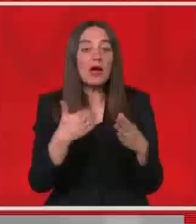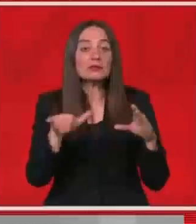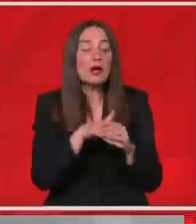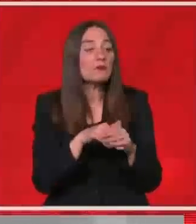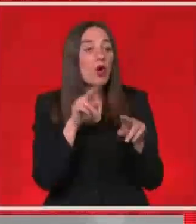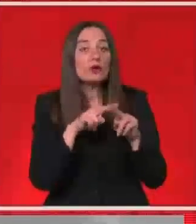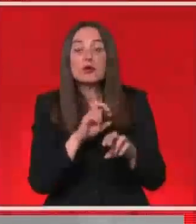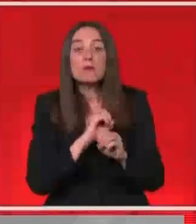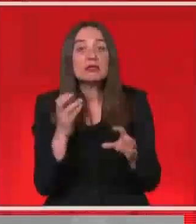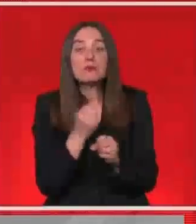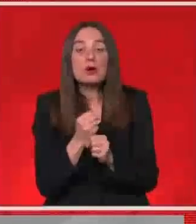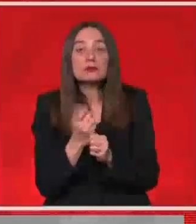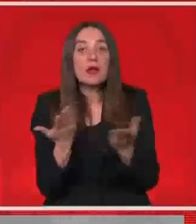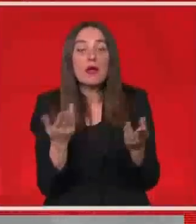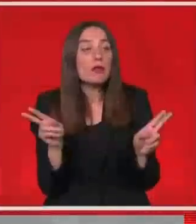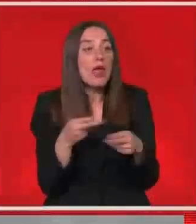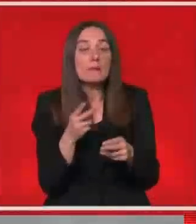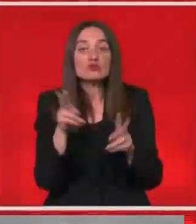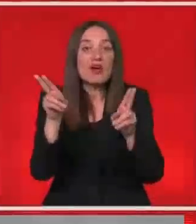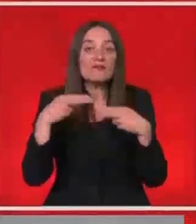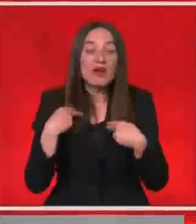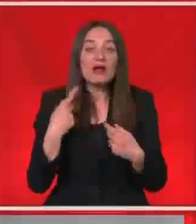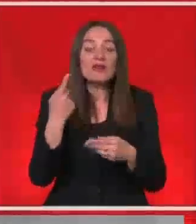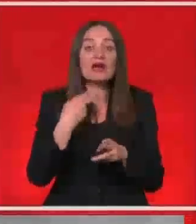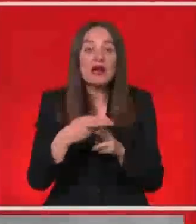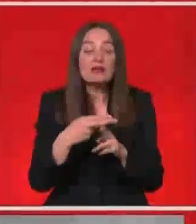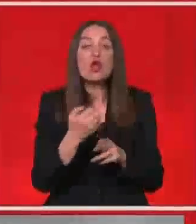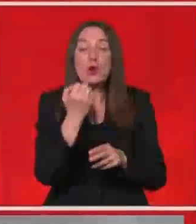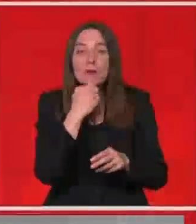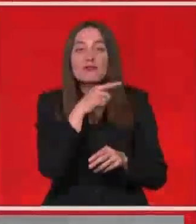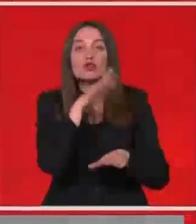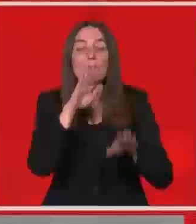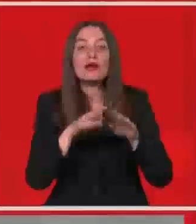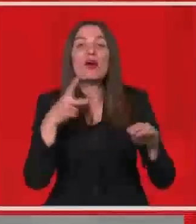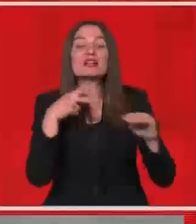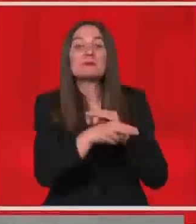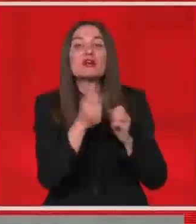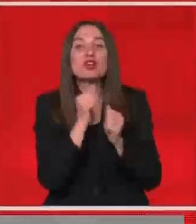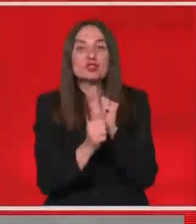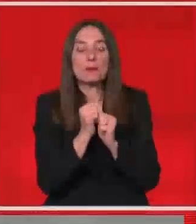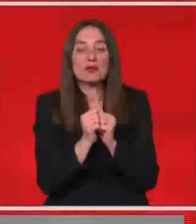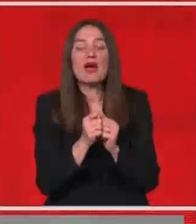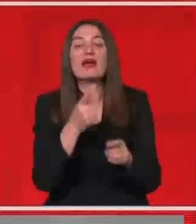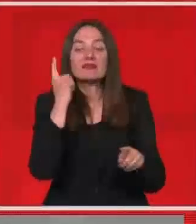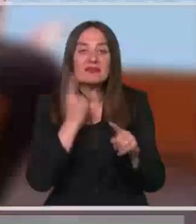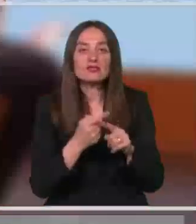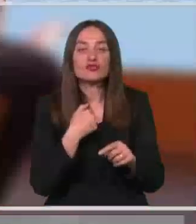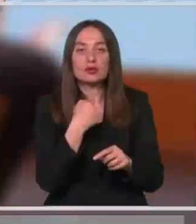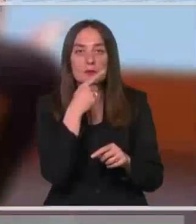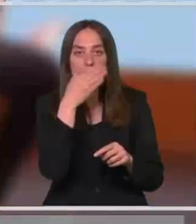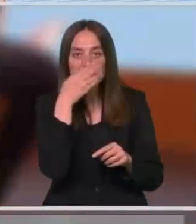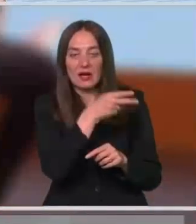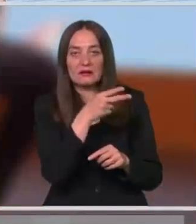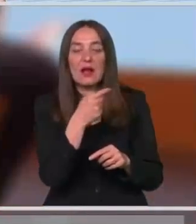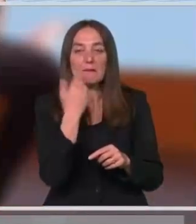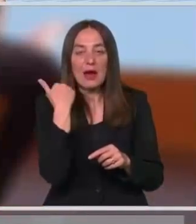bez posla i ne znam, ne može niko da vrati te kredite. Upravo to merom sprečavate zloupotrebu. Dakle, veoma precizno smo se tu odredili.